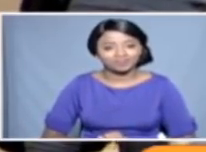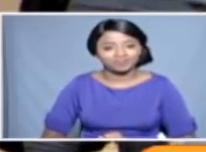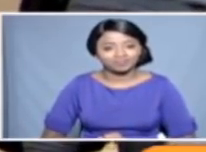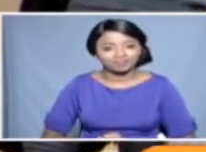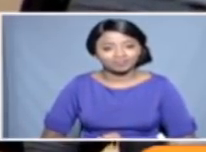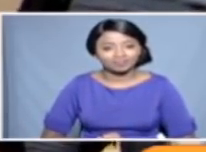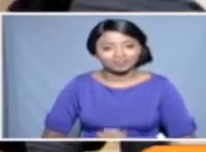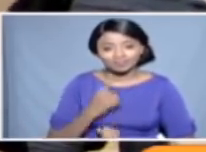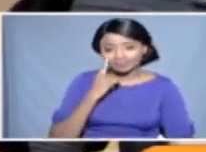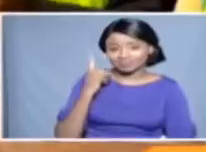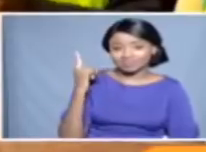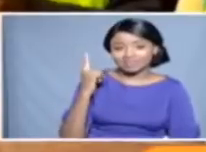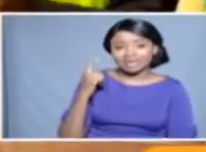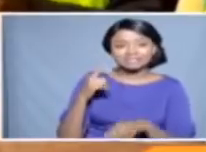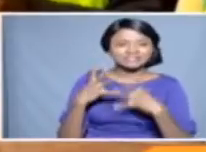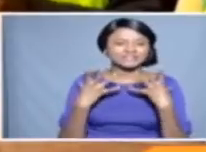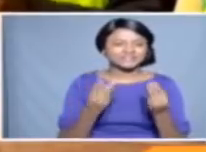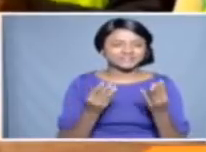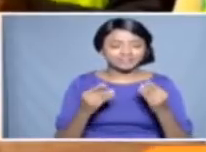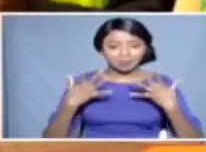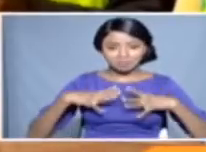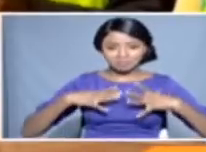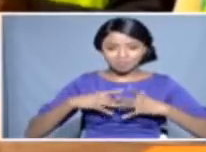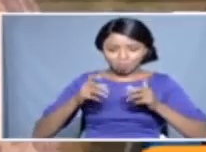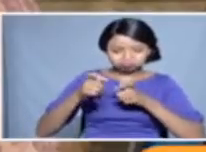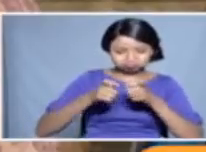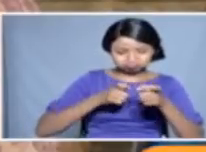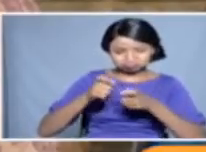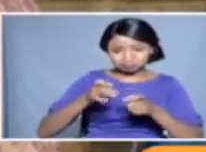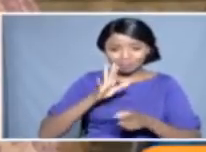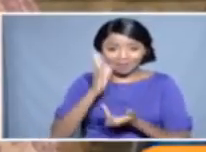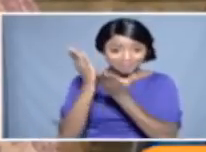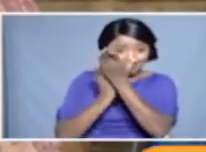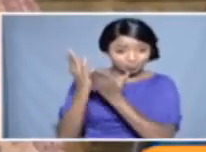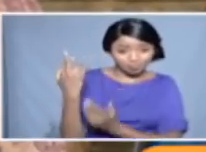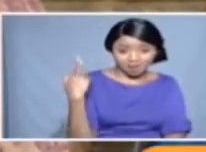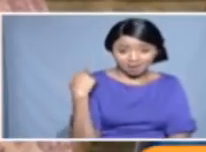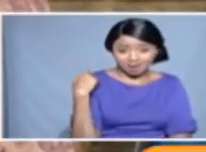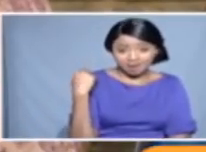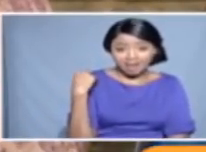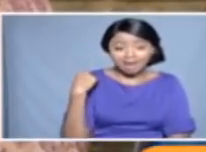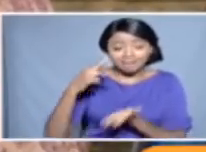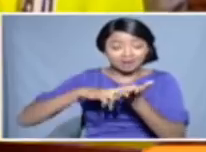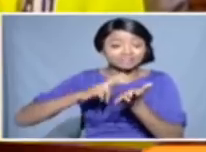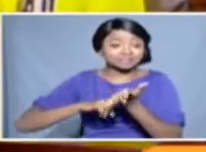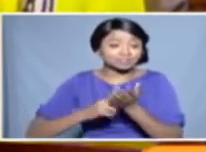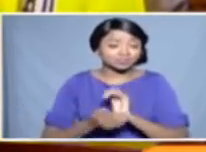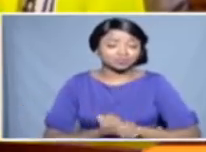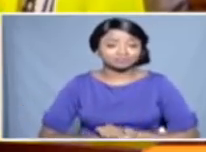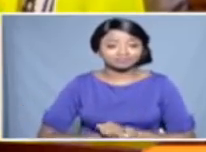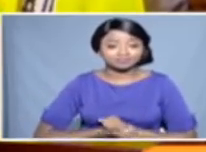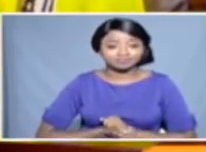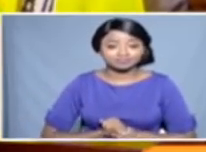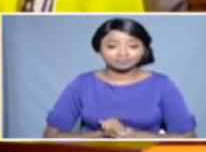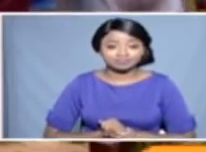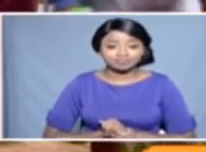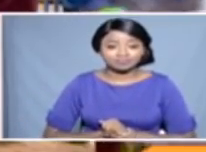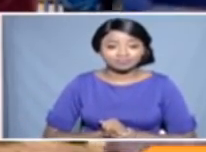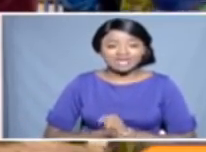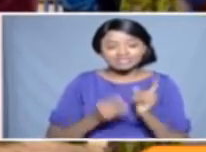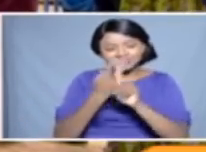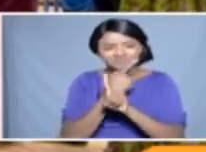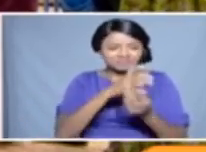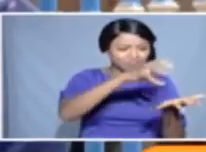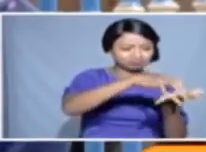Ilikuwa ni wakati rahisi kwa maafisa wanaoendesha zoezi la serikali la kusajili Wakenya kwa mpango wa huduma namba. Vituo